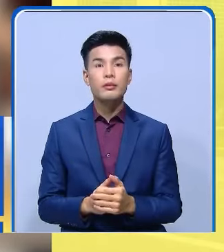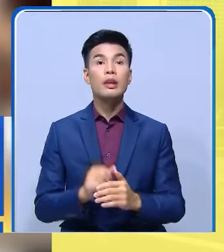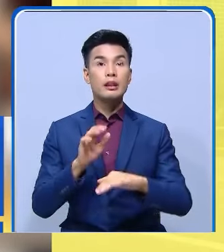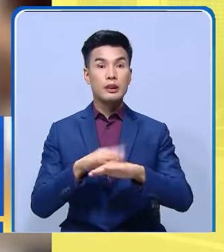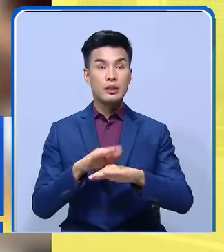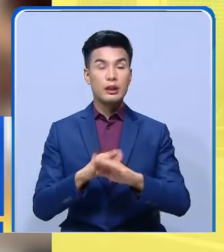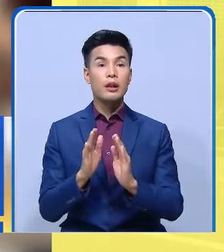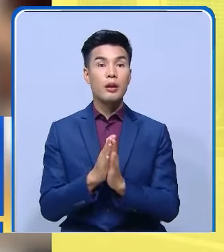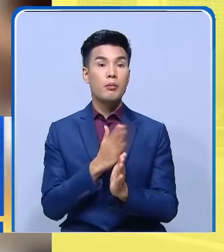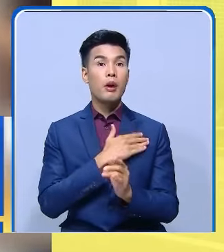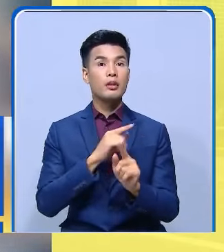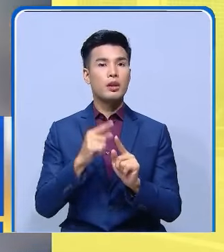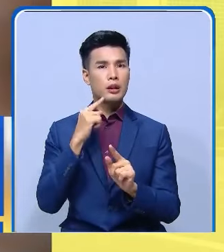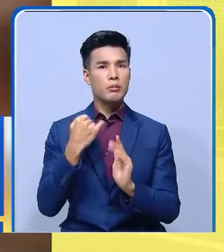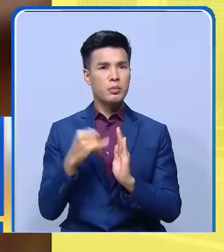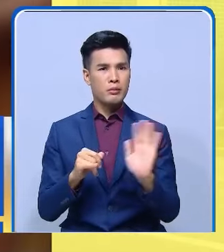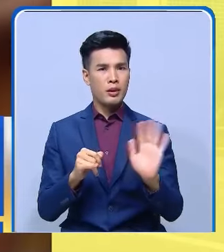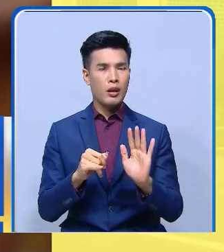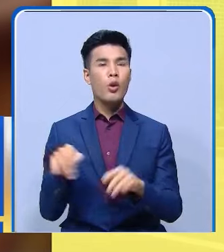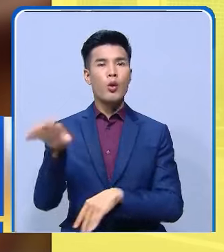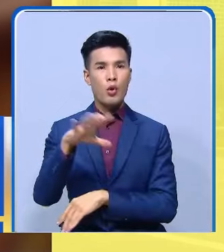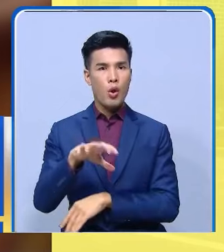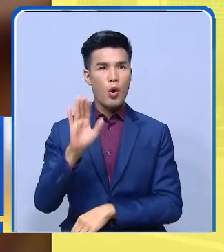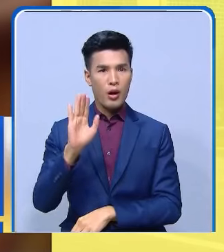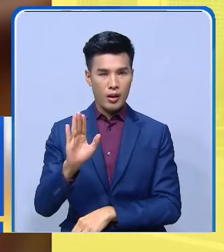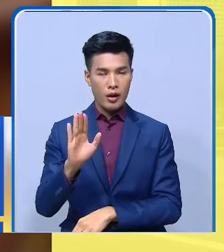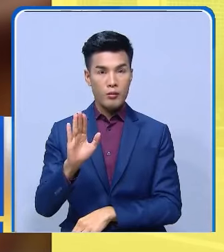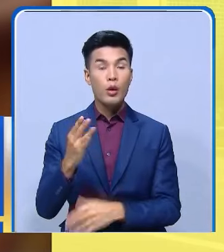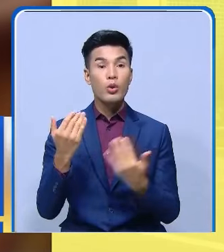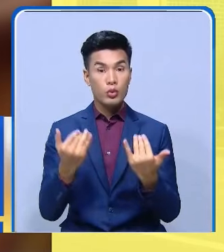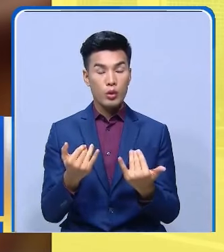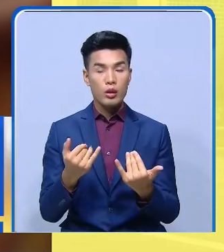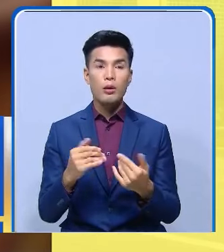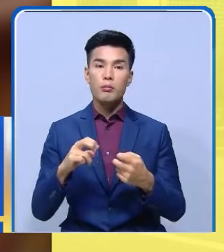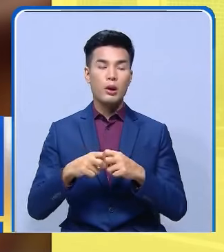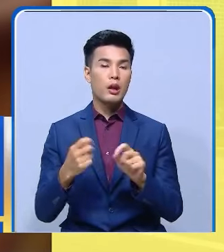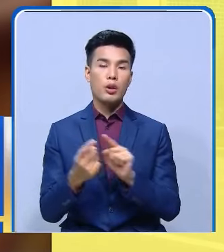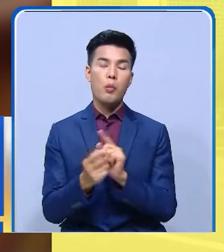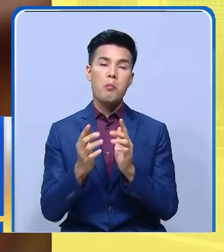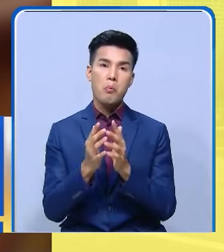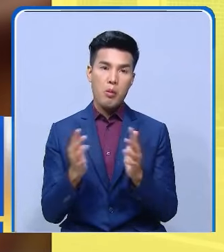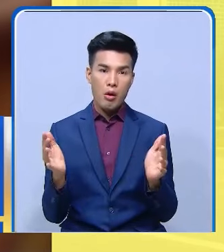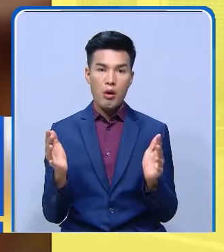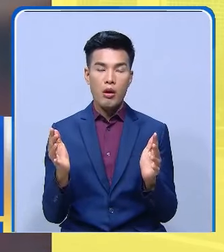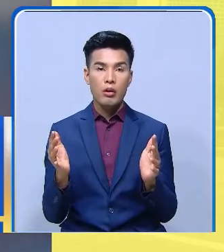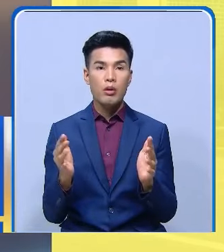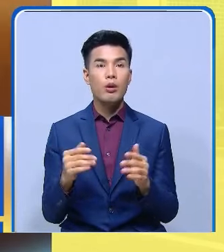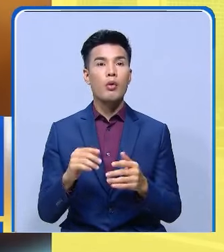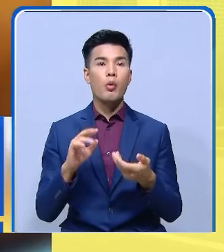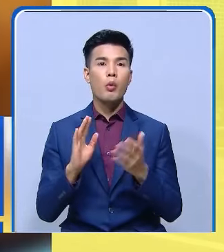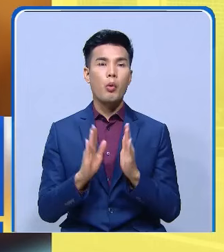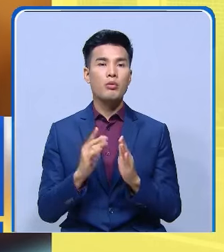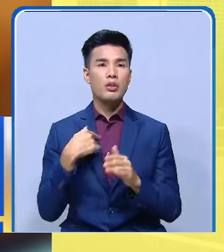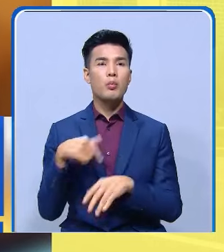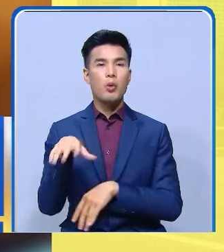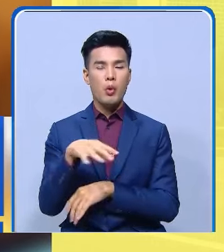เนนแหละค่ะบอกอย่าหลงผิดจนกลายเป็นเหยื่อของมิจฉาชีพทุกวันนี้ภัยสังคมมีอยู่รอบตัวค่ะมารศาสนาหากินกับพระ